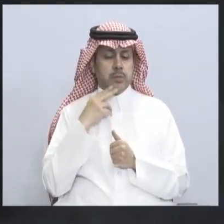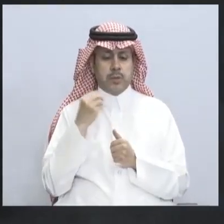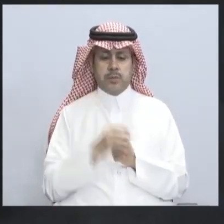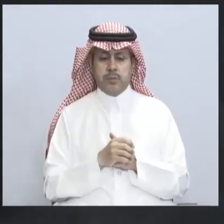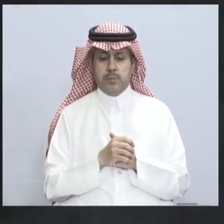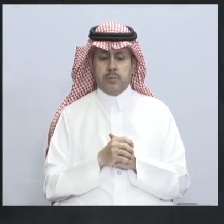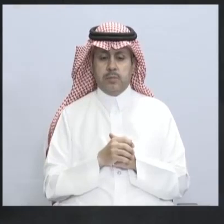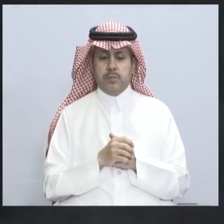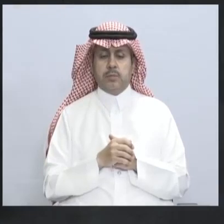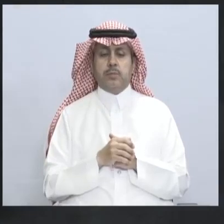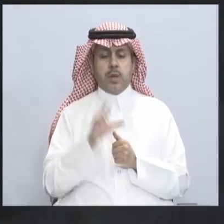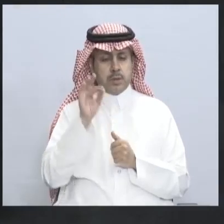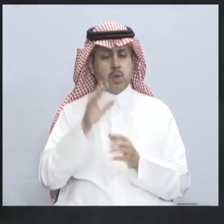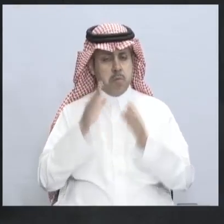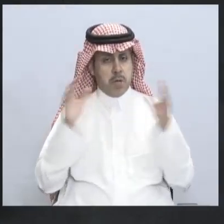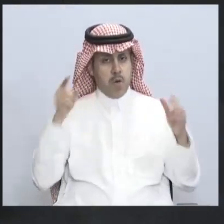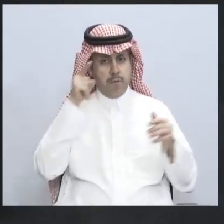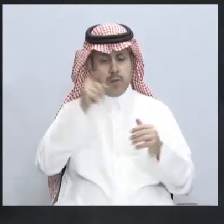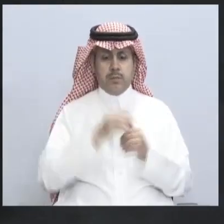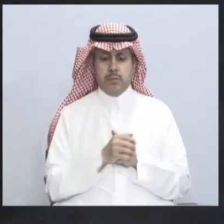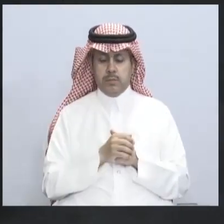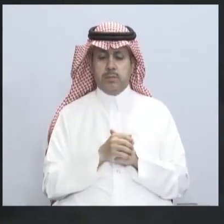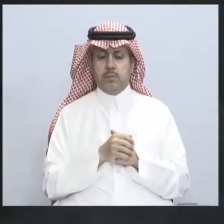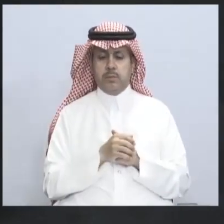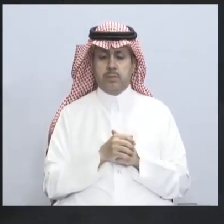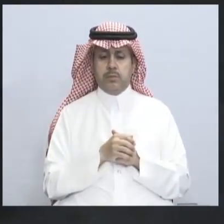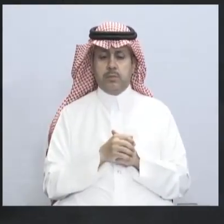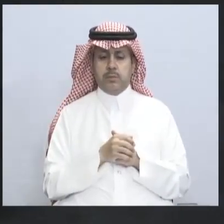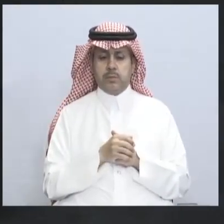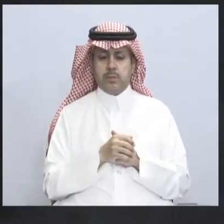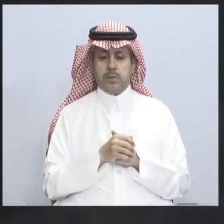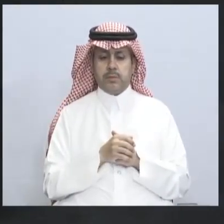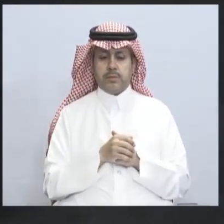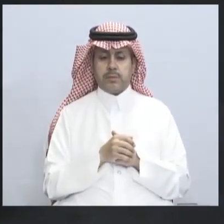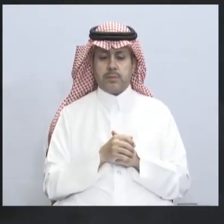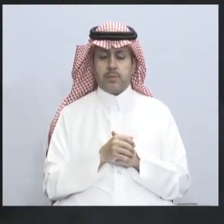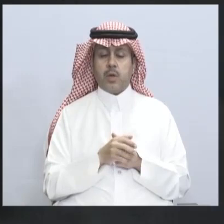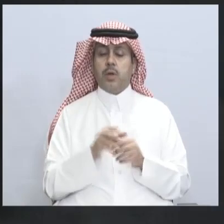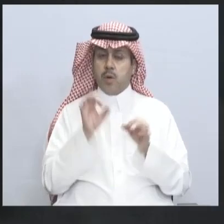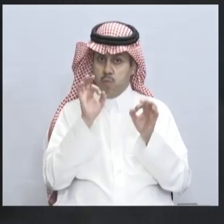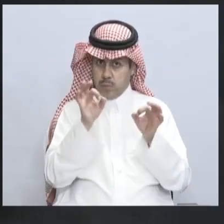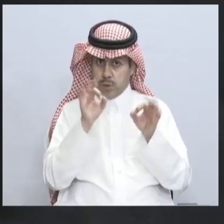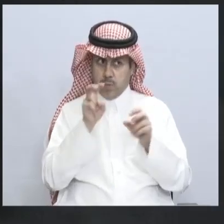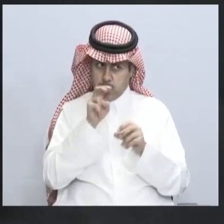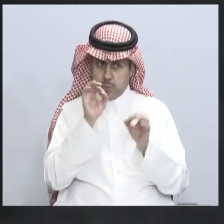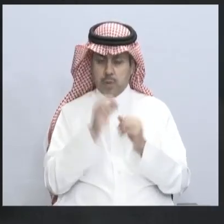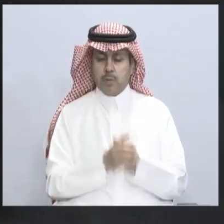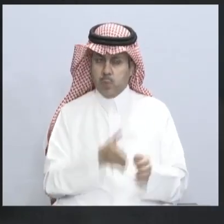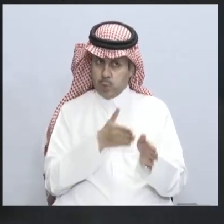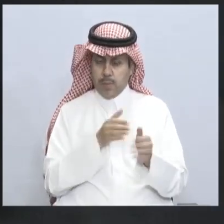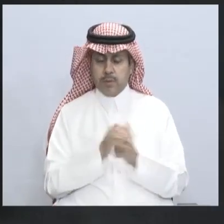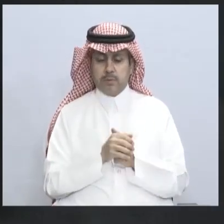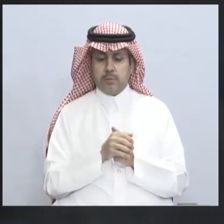احسنتم يا ابنائي بارك الله فيكم يعجبني هذا التركيز وهذه المتابعه الجيده منكم